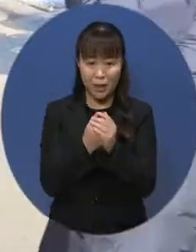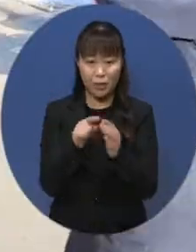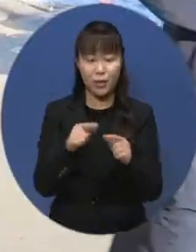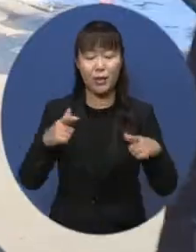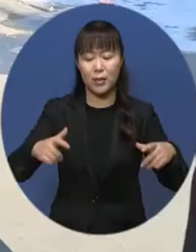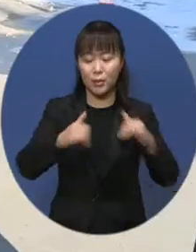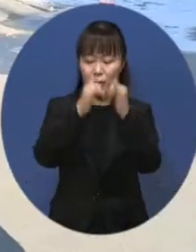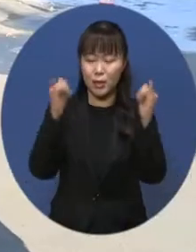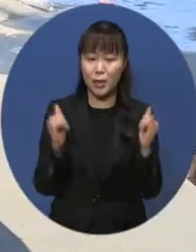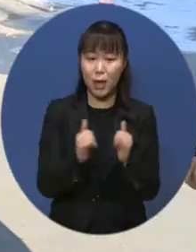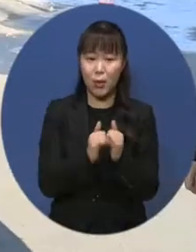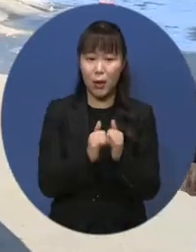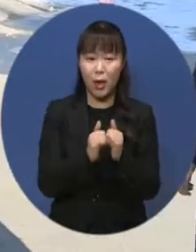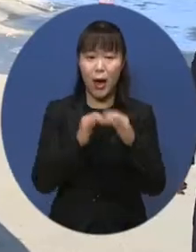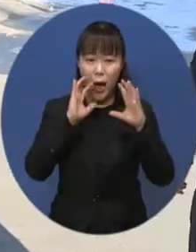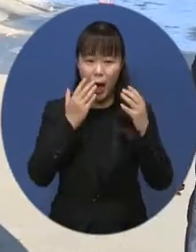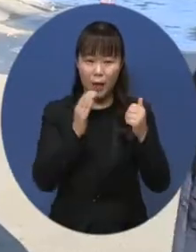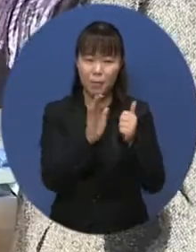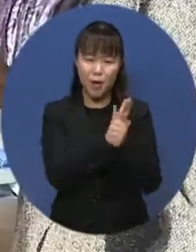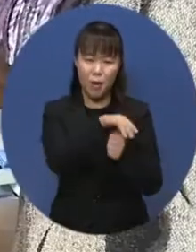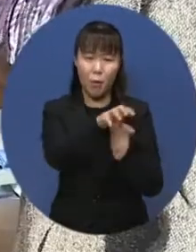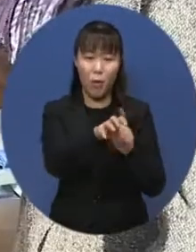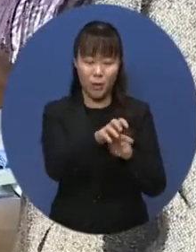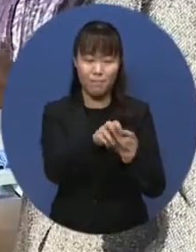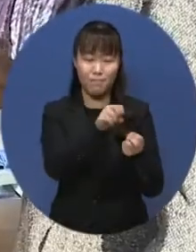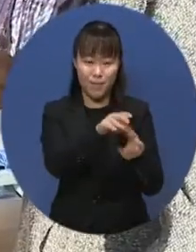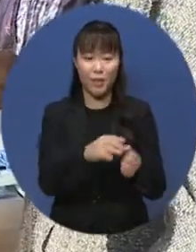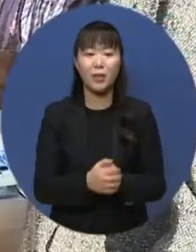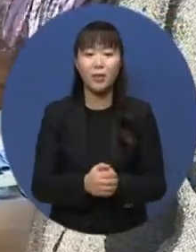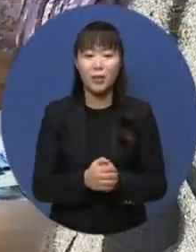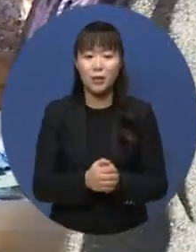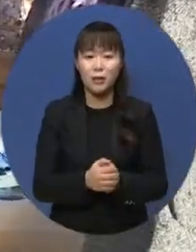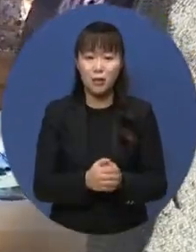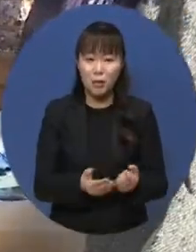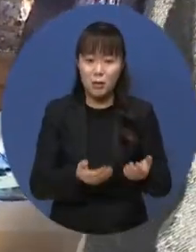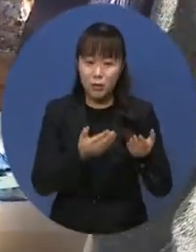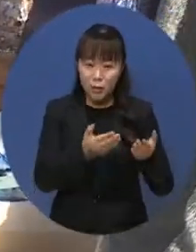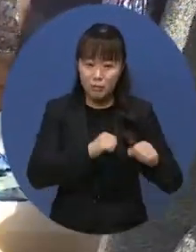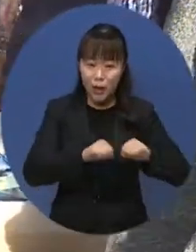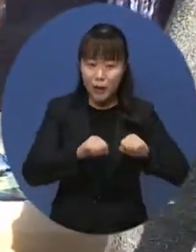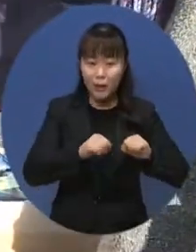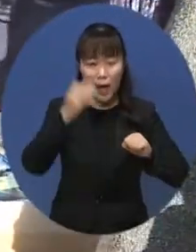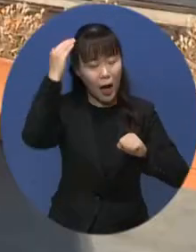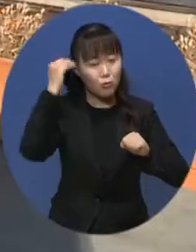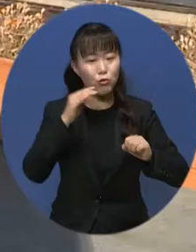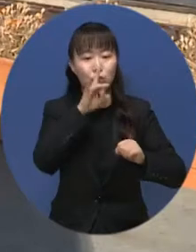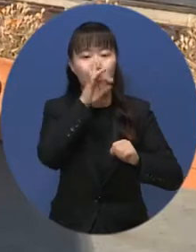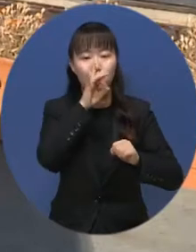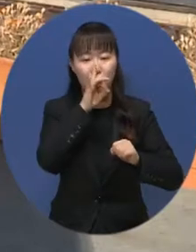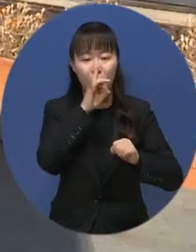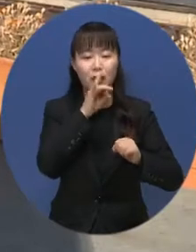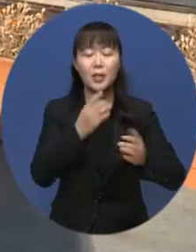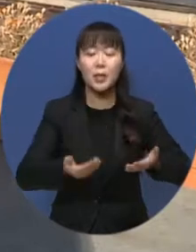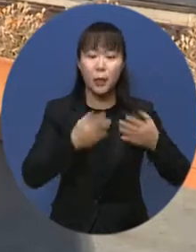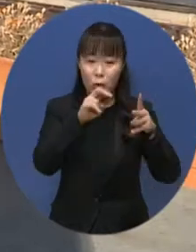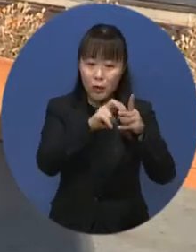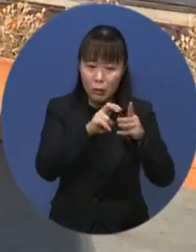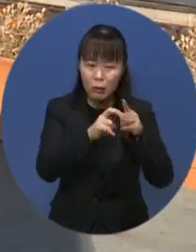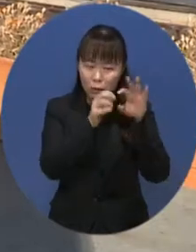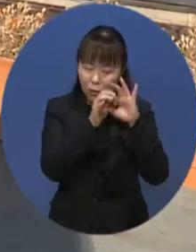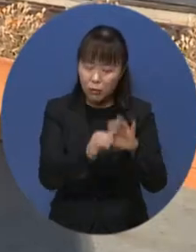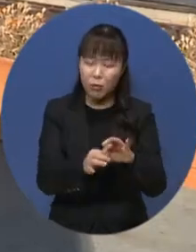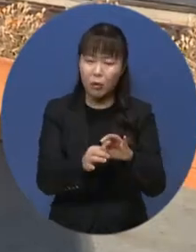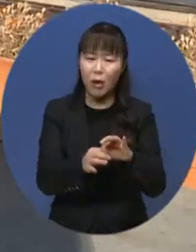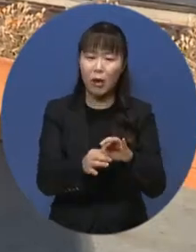지역사회의 보육원에 전달되었습니다 물품 전달 게 나선 한국 중앙 차원 문화센터는 수 족적이 나눔의 손길을